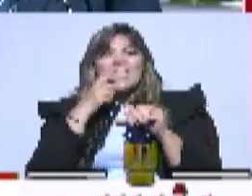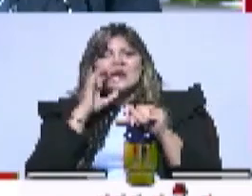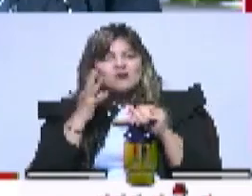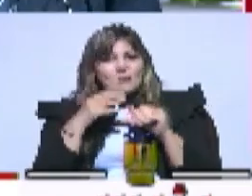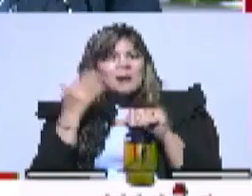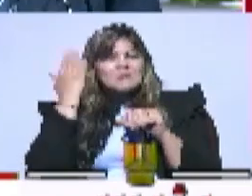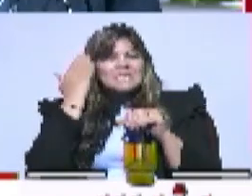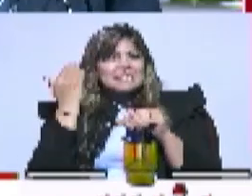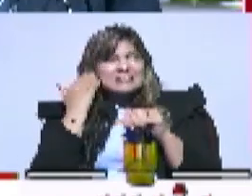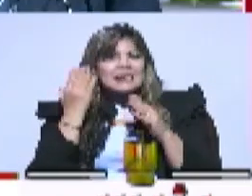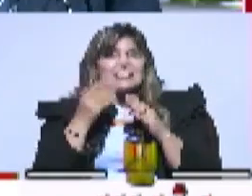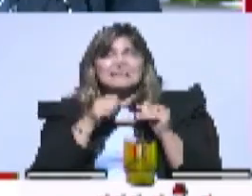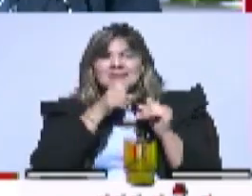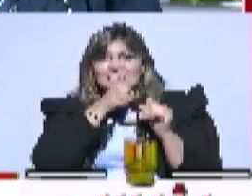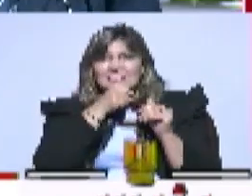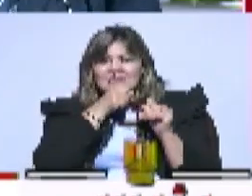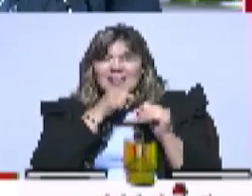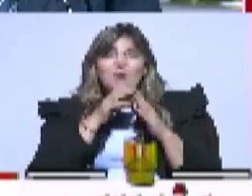شباب، شفنا